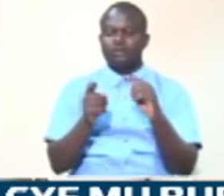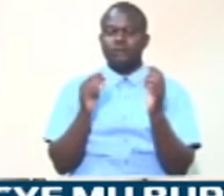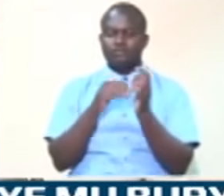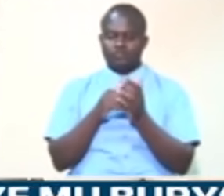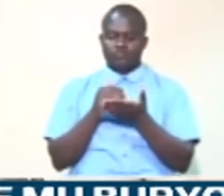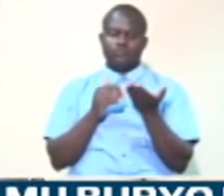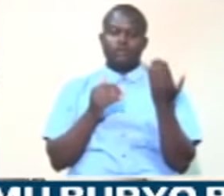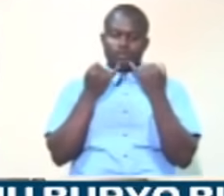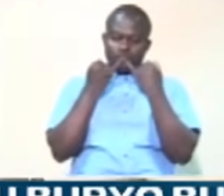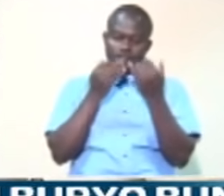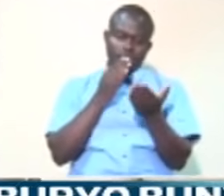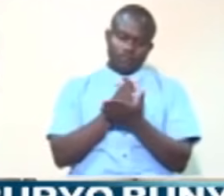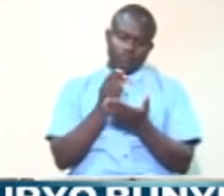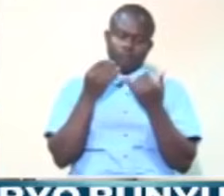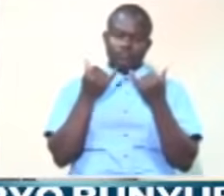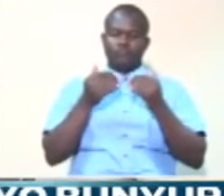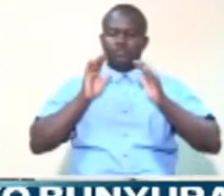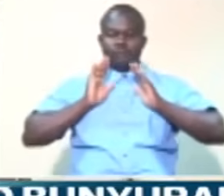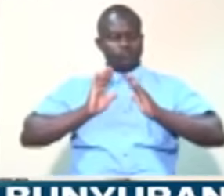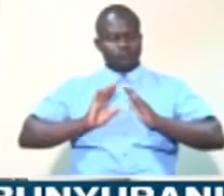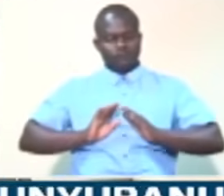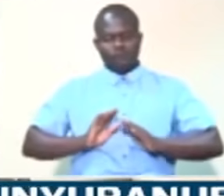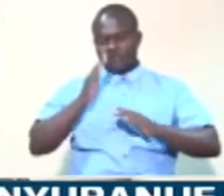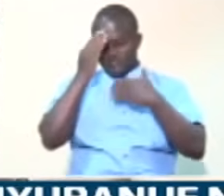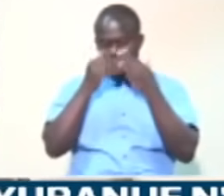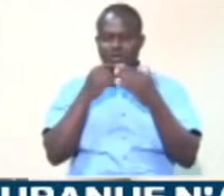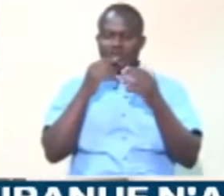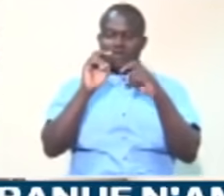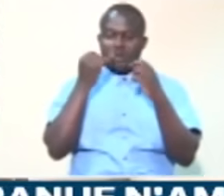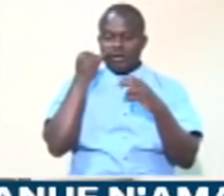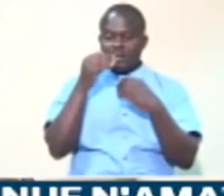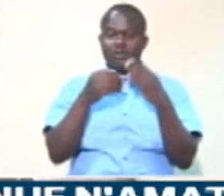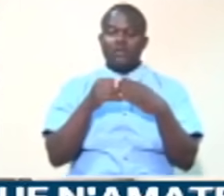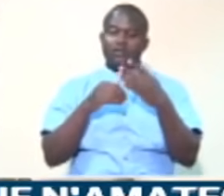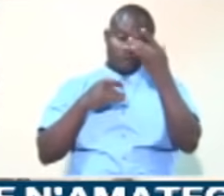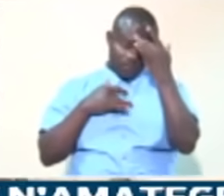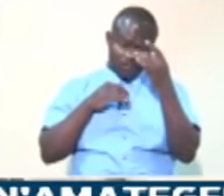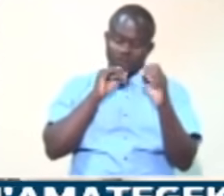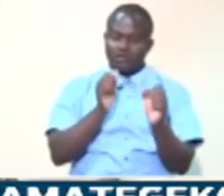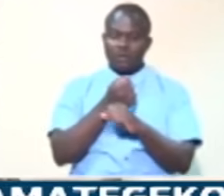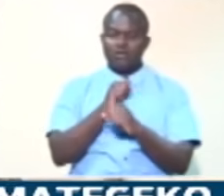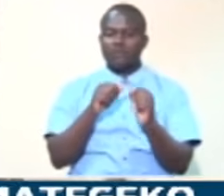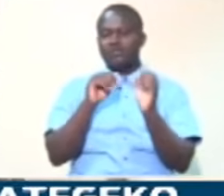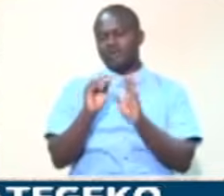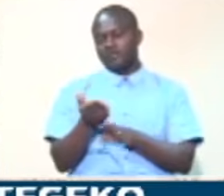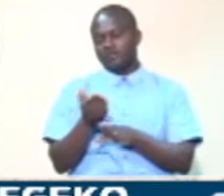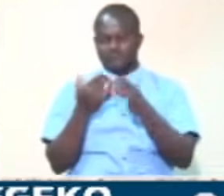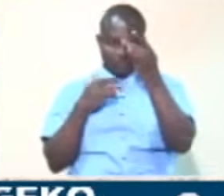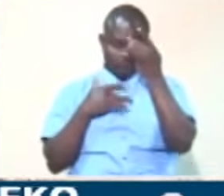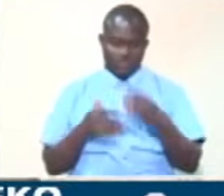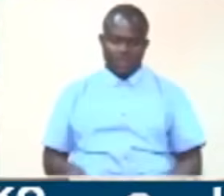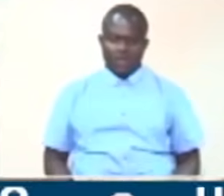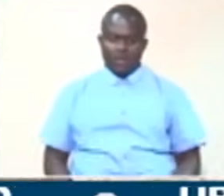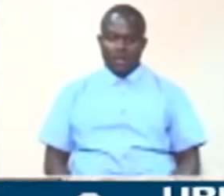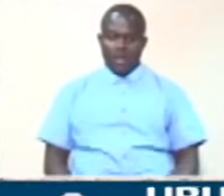ariko ndababwiza ukuri ko ubu ndatuje kuko ndavuga nti niyo nakwandura ntabwo nazahazwa n'uburwayi iyo